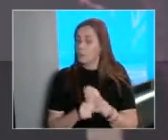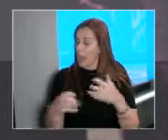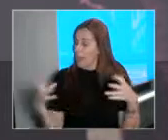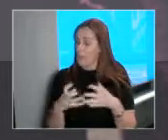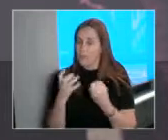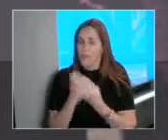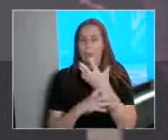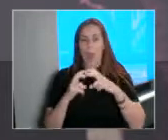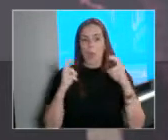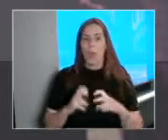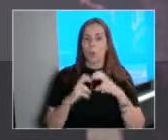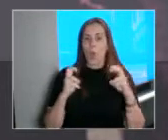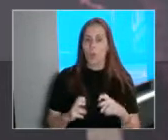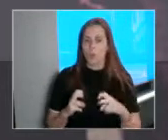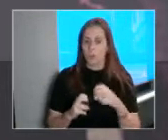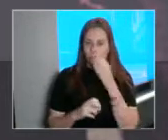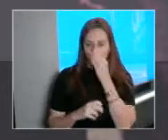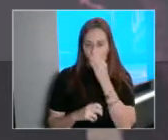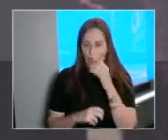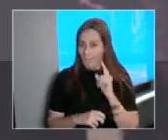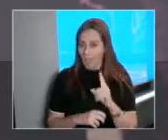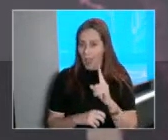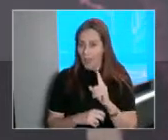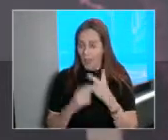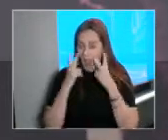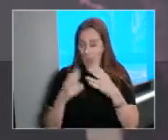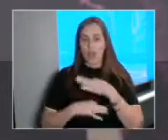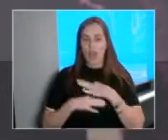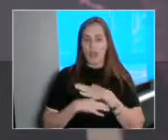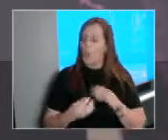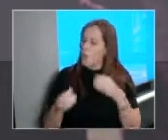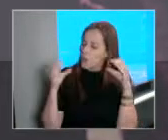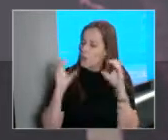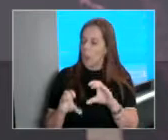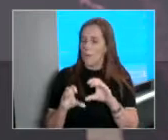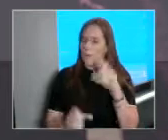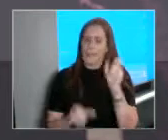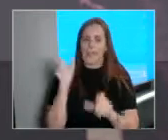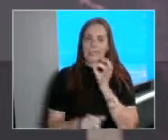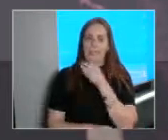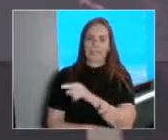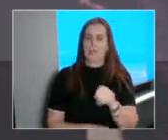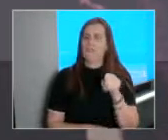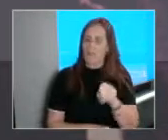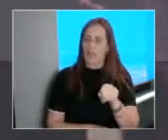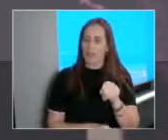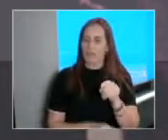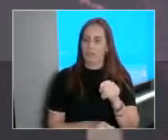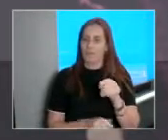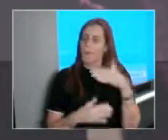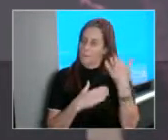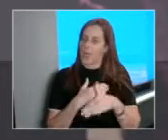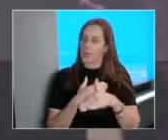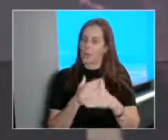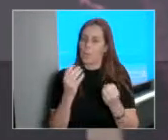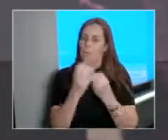החברתי והקמה של עמותות ויוזמות. אבל ההסתכלות שלנו היא אנחנו משקיעים בחבר'ה האלה, והם בעצם אלה שבסופו